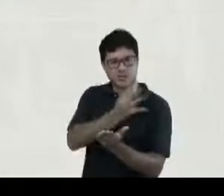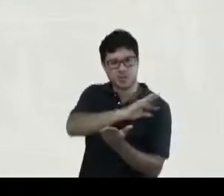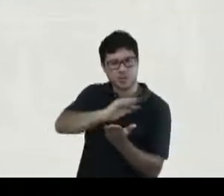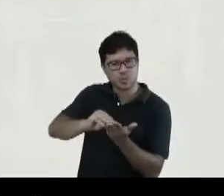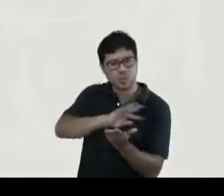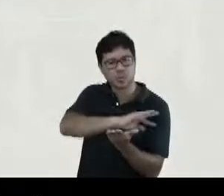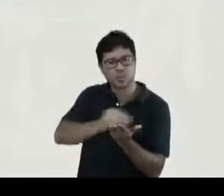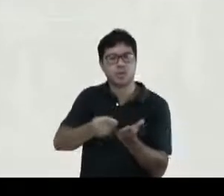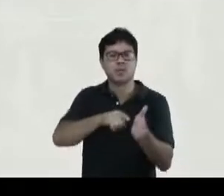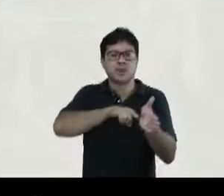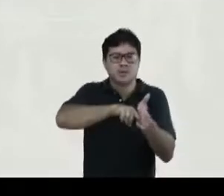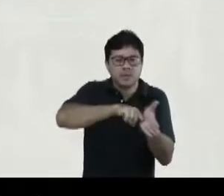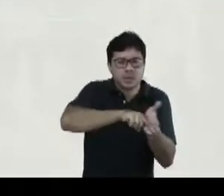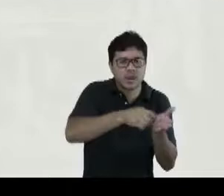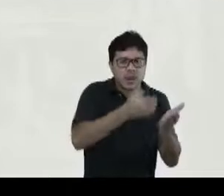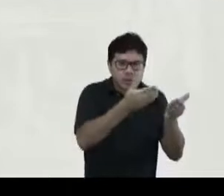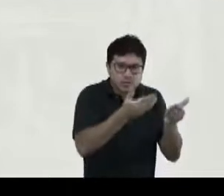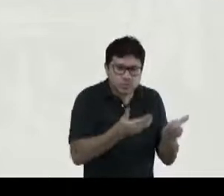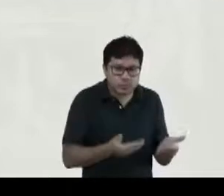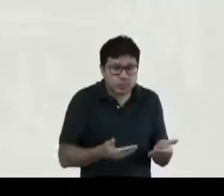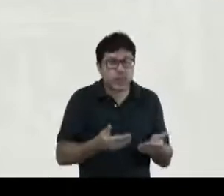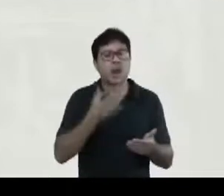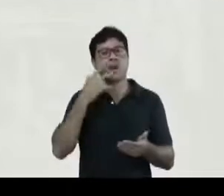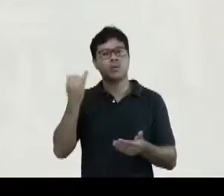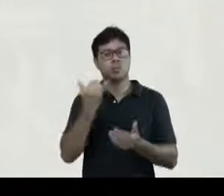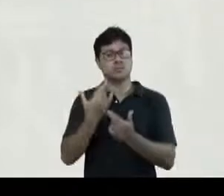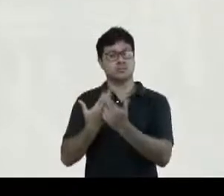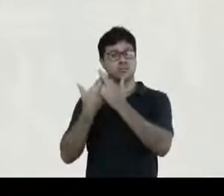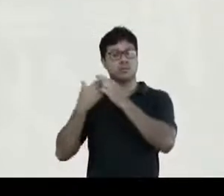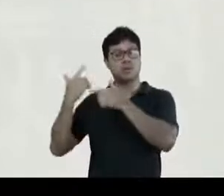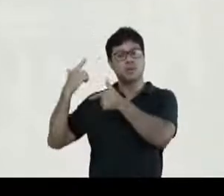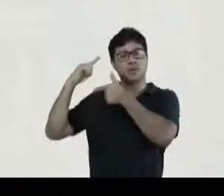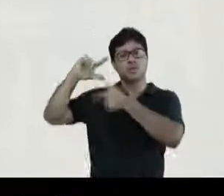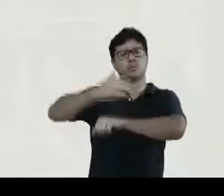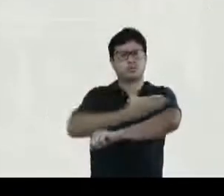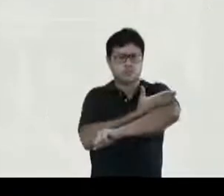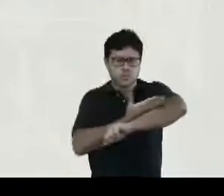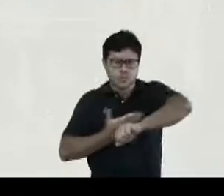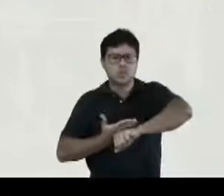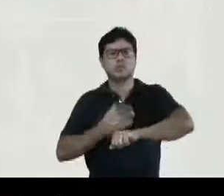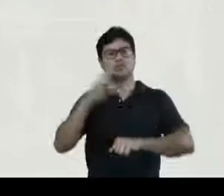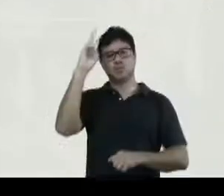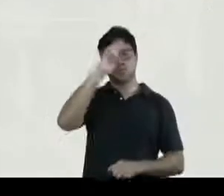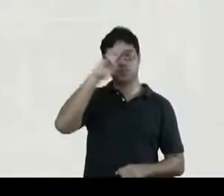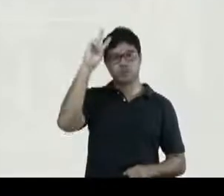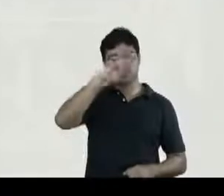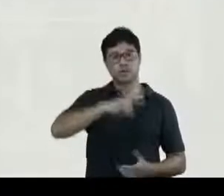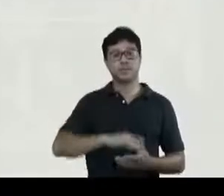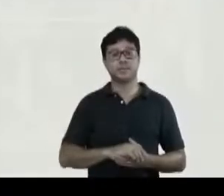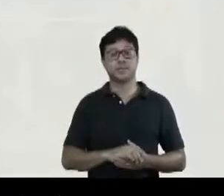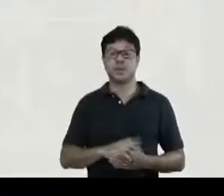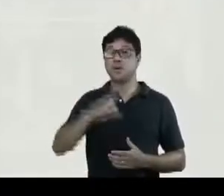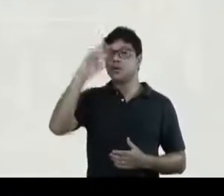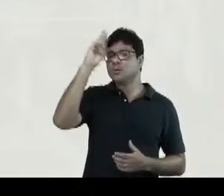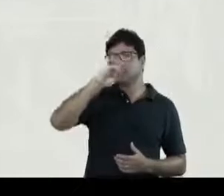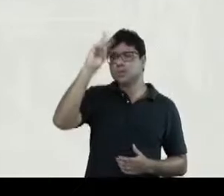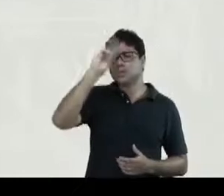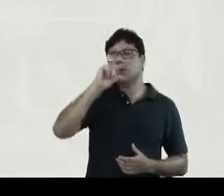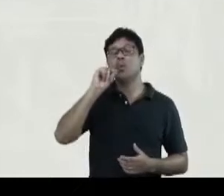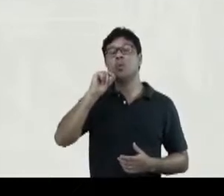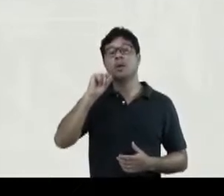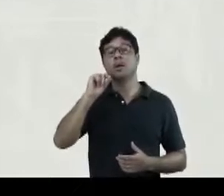zentrale Aufgaben mit einer langen Geschichte. Diese Geschichte spiegelt sich in zahlreichen